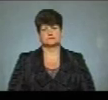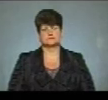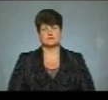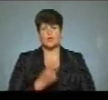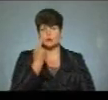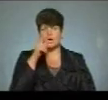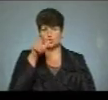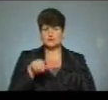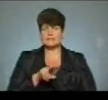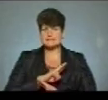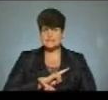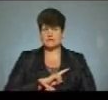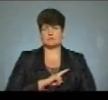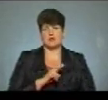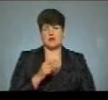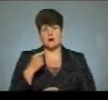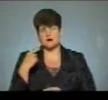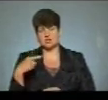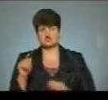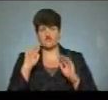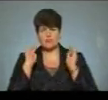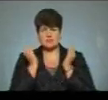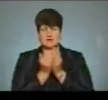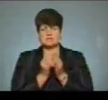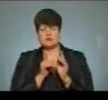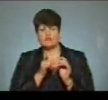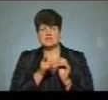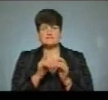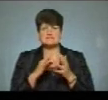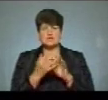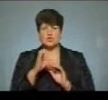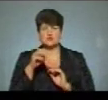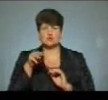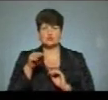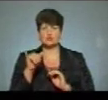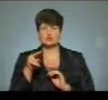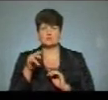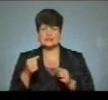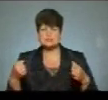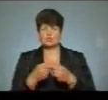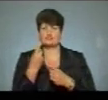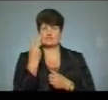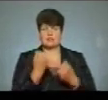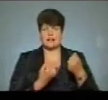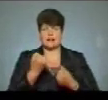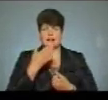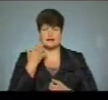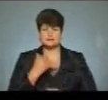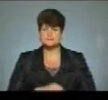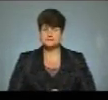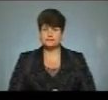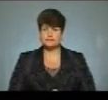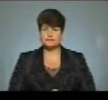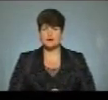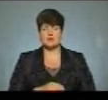Одна людина загинула, інша у реанімації. На в'їзді до села Ступки Тернопільського району зіткнулися дві легківки. Дорогу між